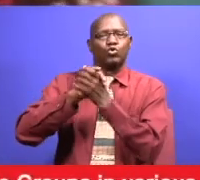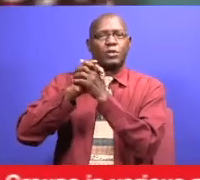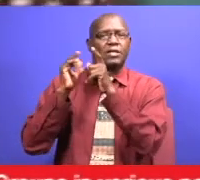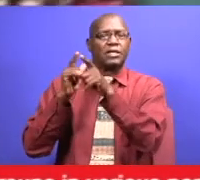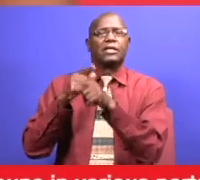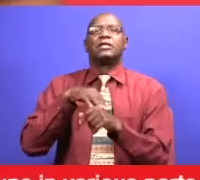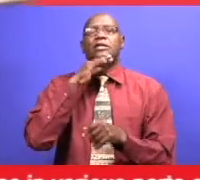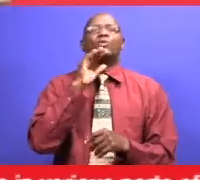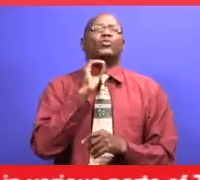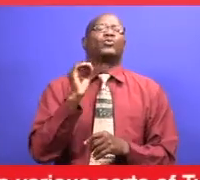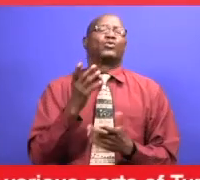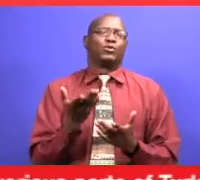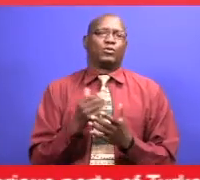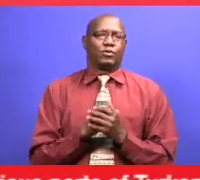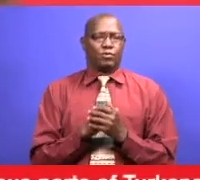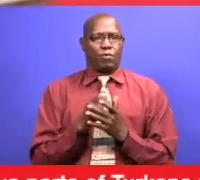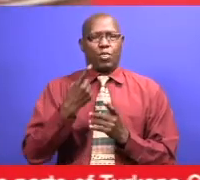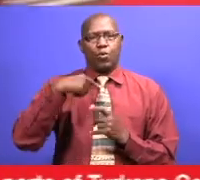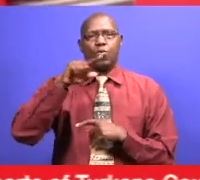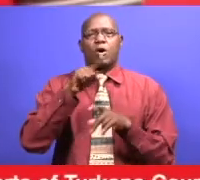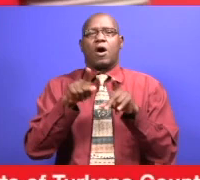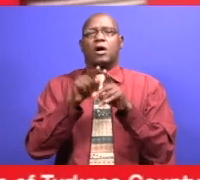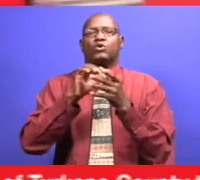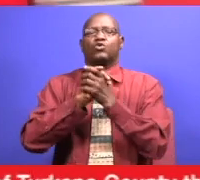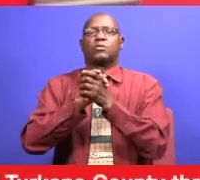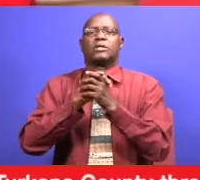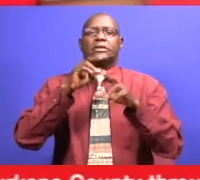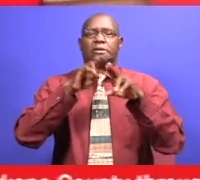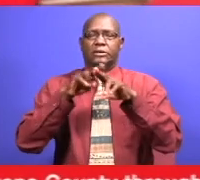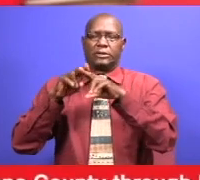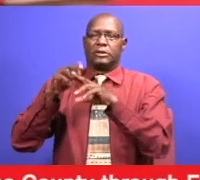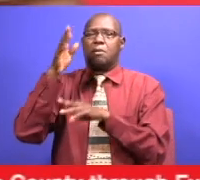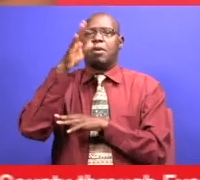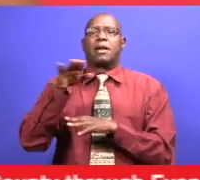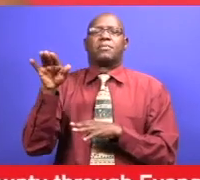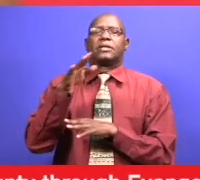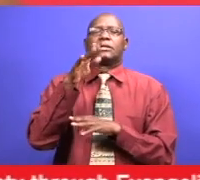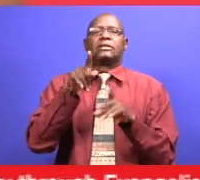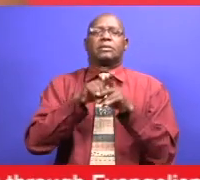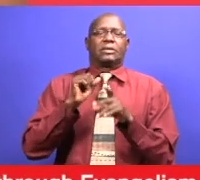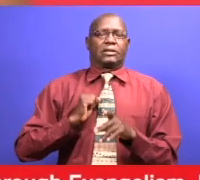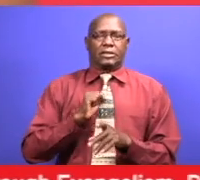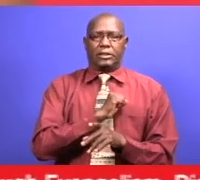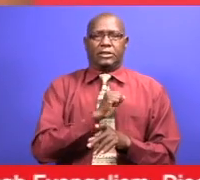nini? Sisi kama Jubilee tulipata viti bungeni na pia Senate